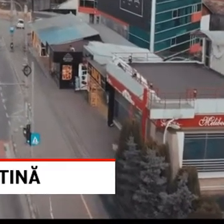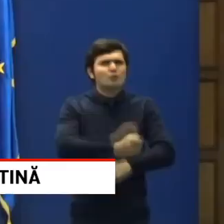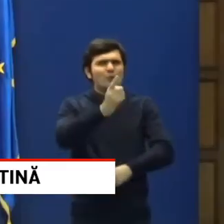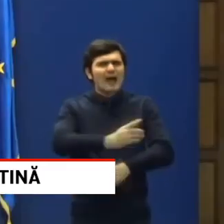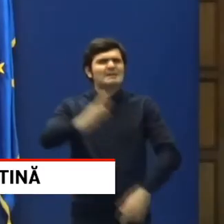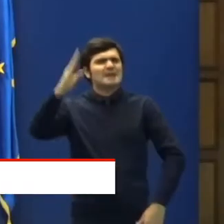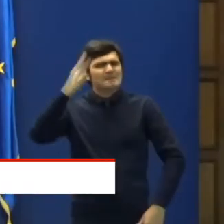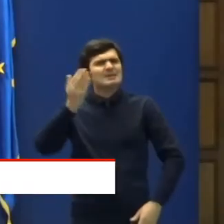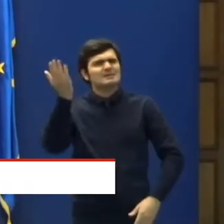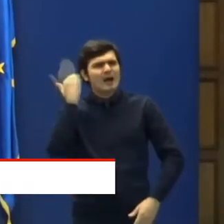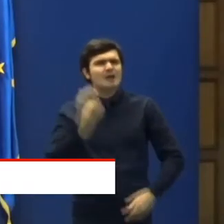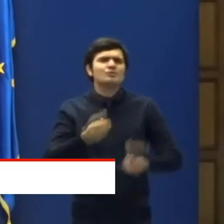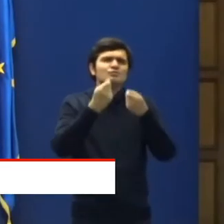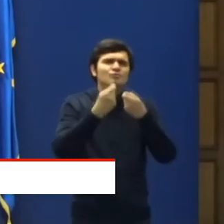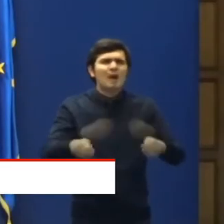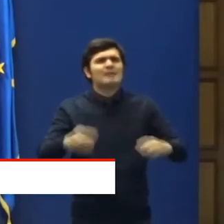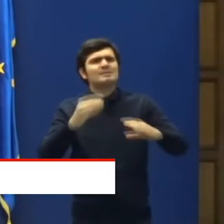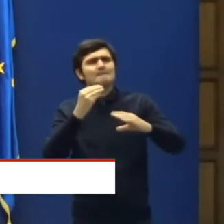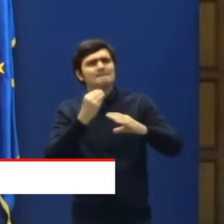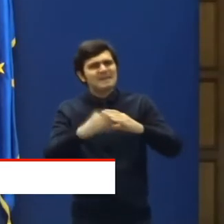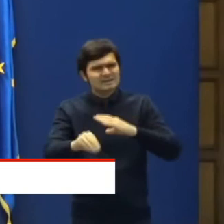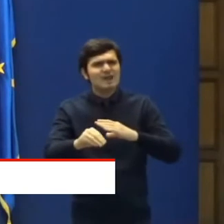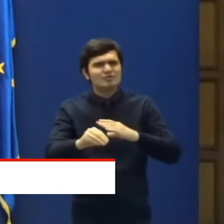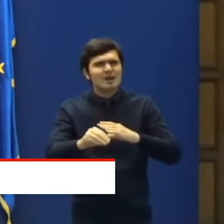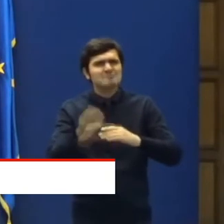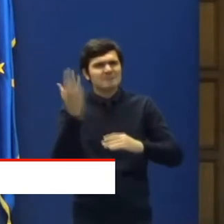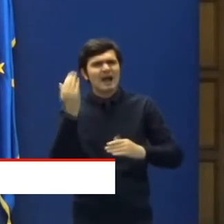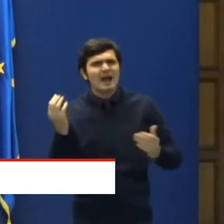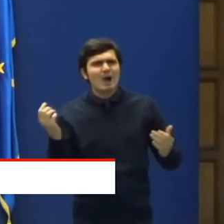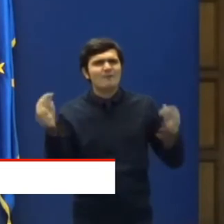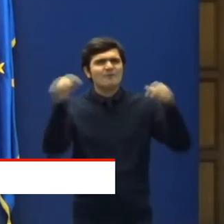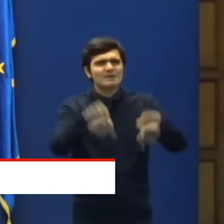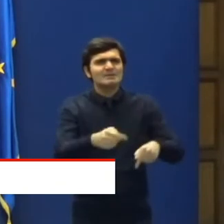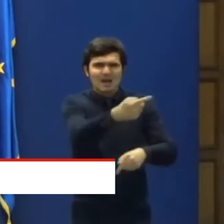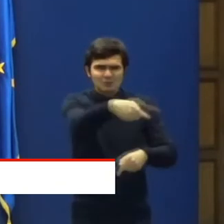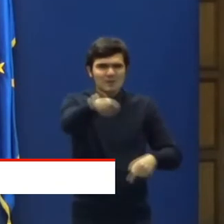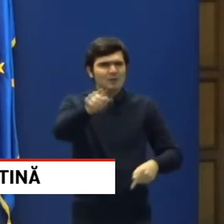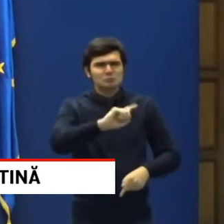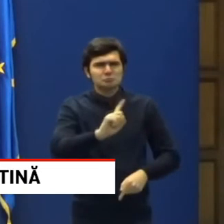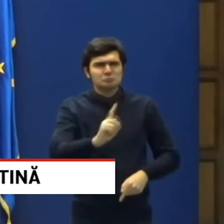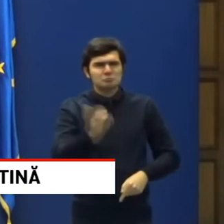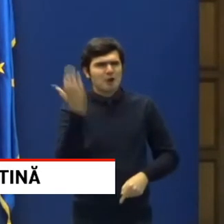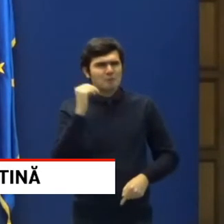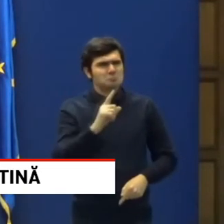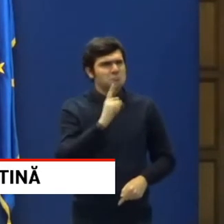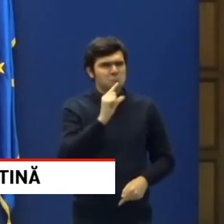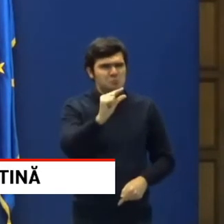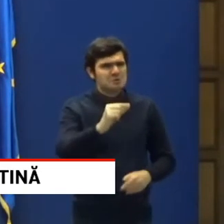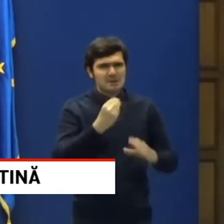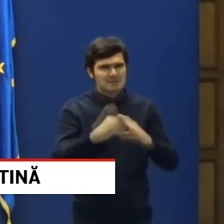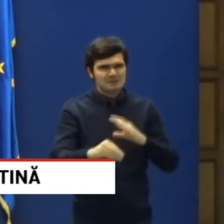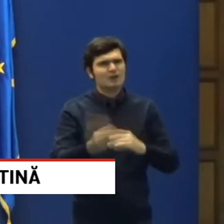toate mesajele care au venit către dumneavoastră și care nu au fost puține, nu au făcut